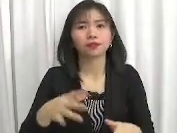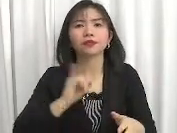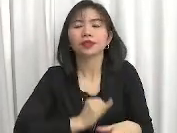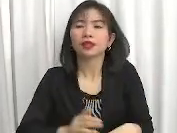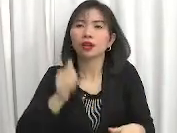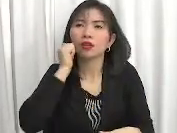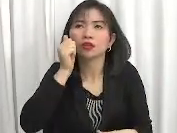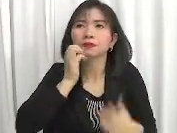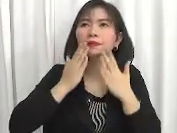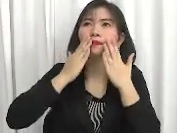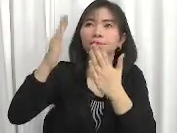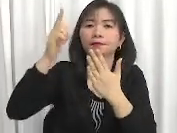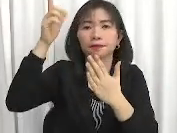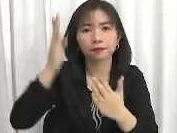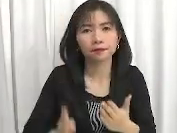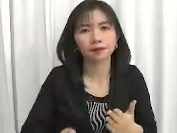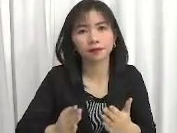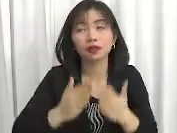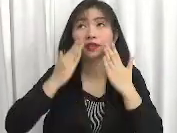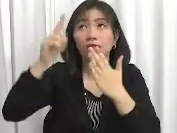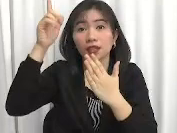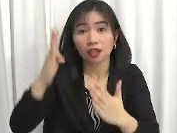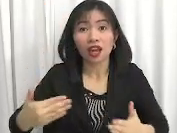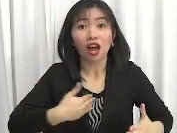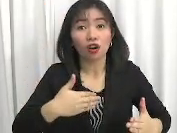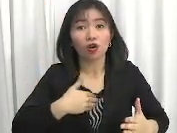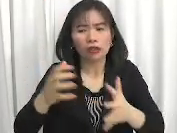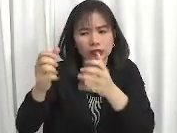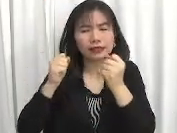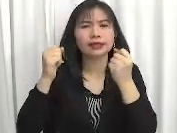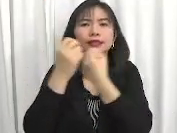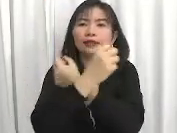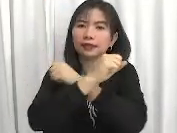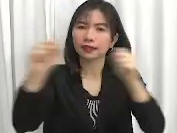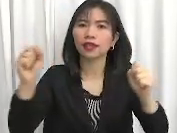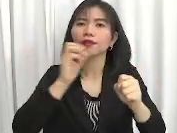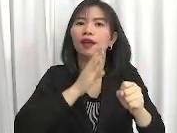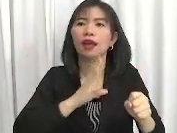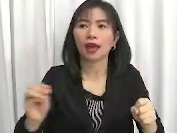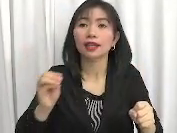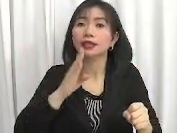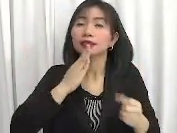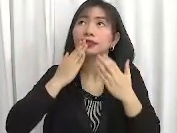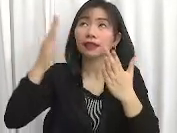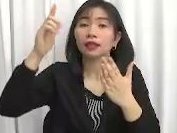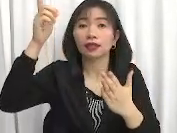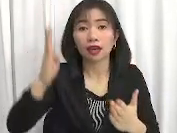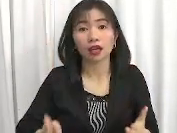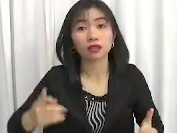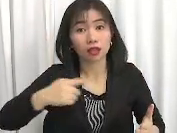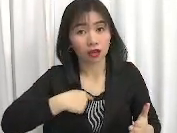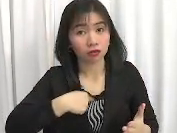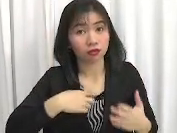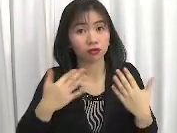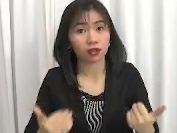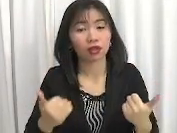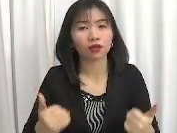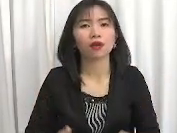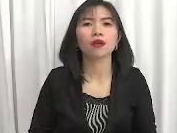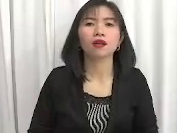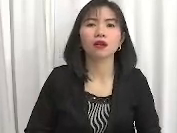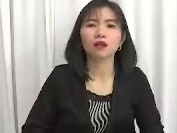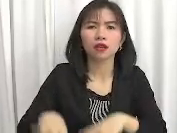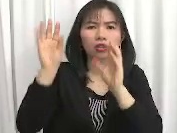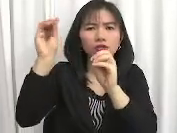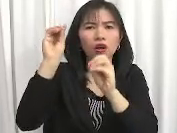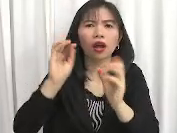Panginoon. Salamat sa Diyos na ako ay naligtas. Salamat sa Diyos na ako ay tinuruan niya